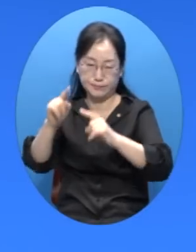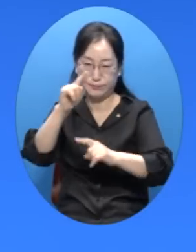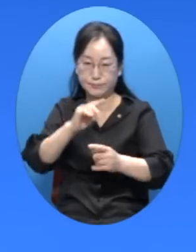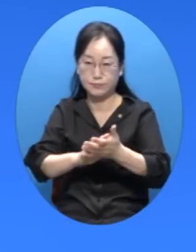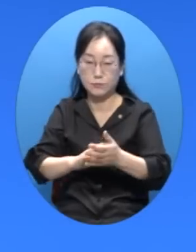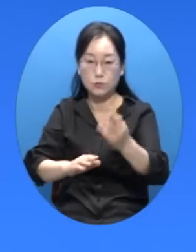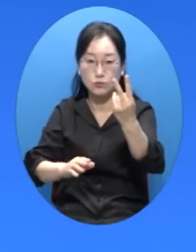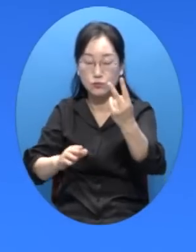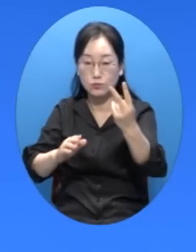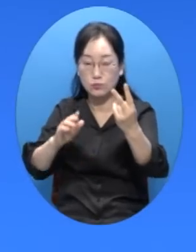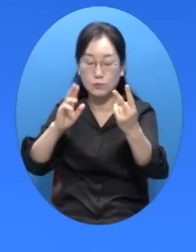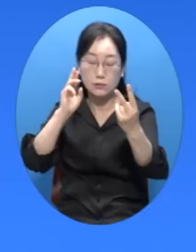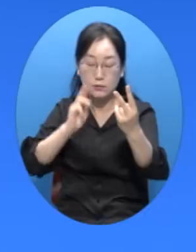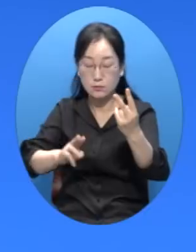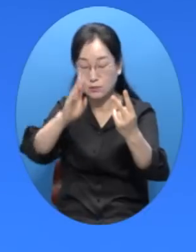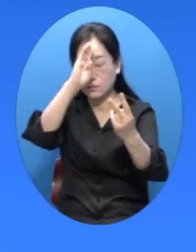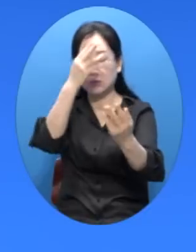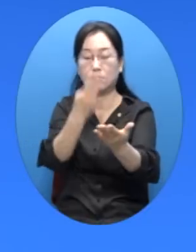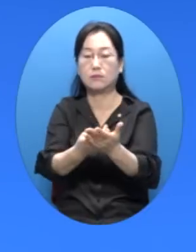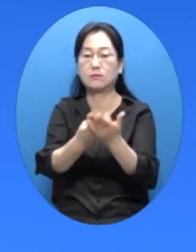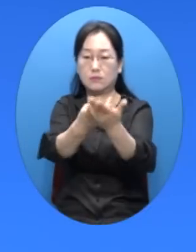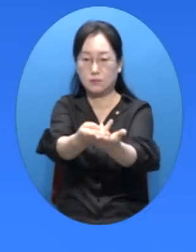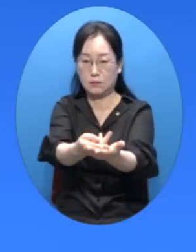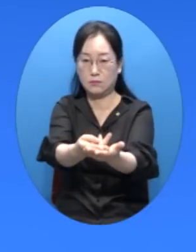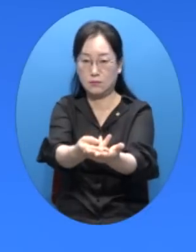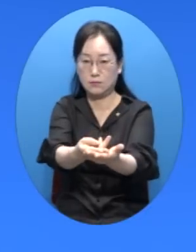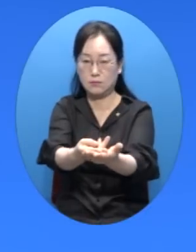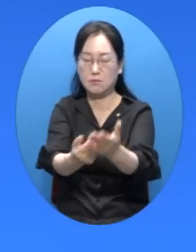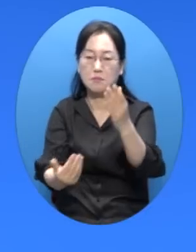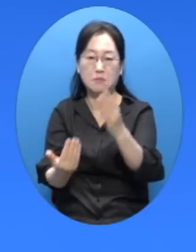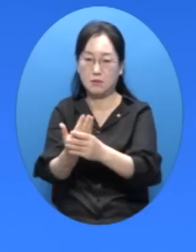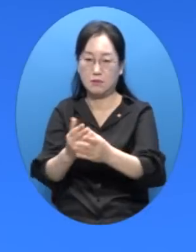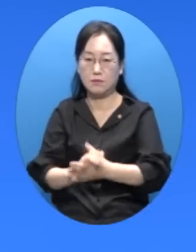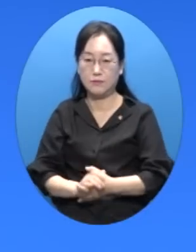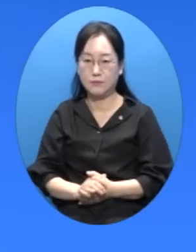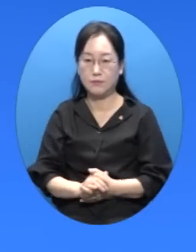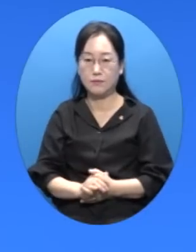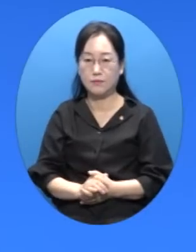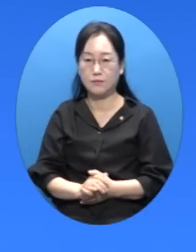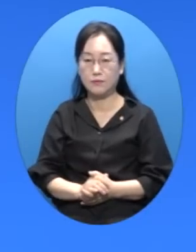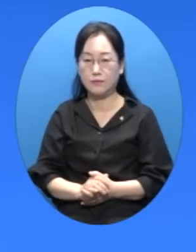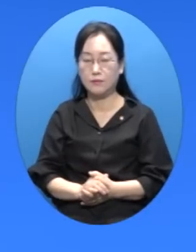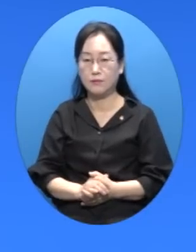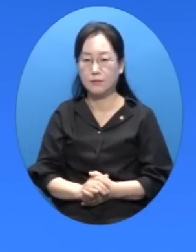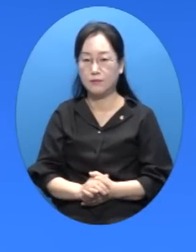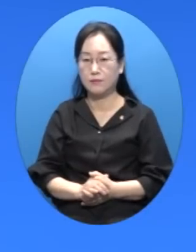두 사람은 중태에 빠지게 된 그런 일이 생겨나게 된 것입니다.